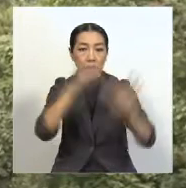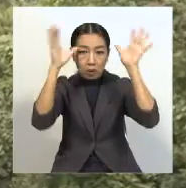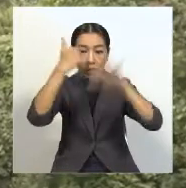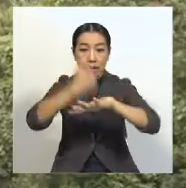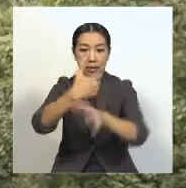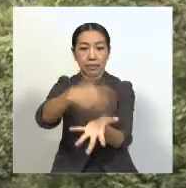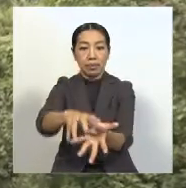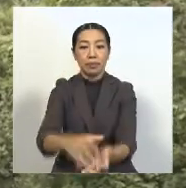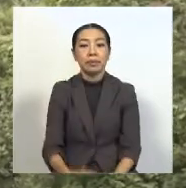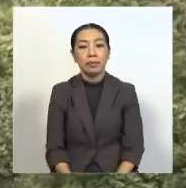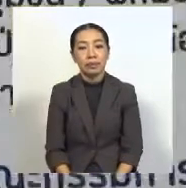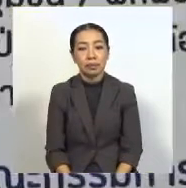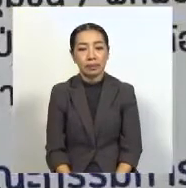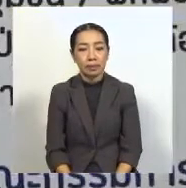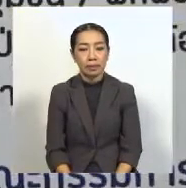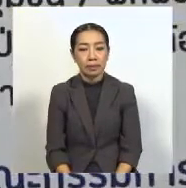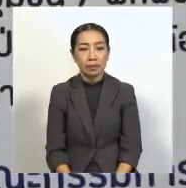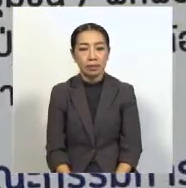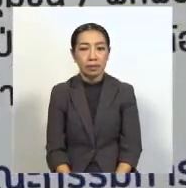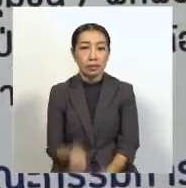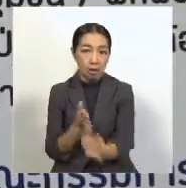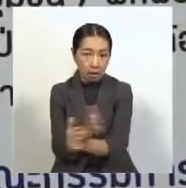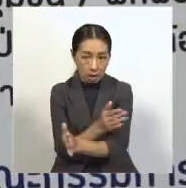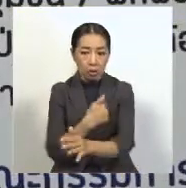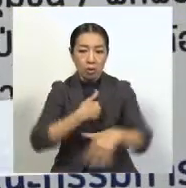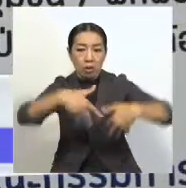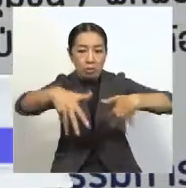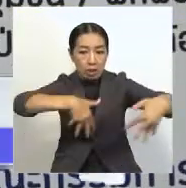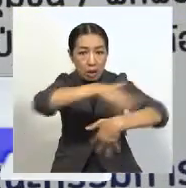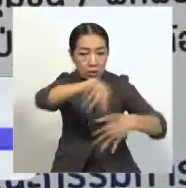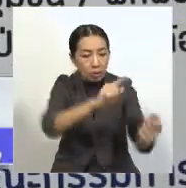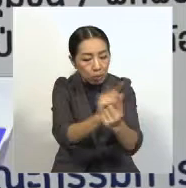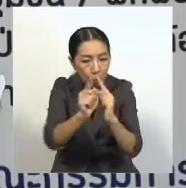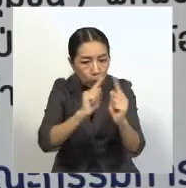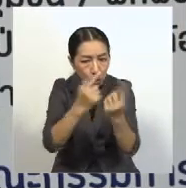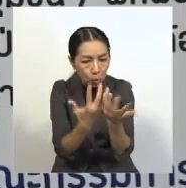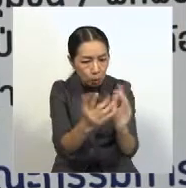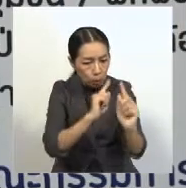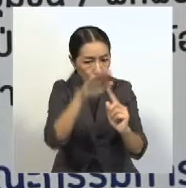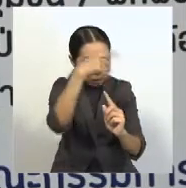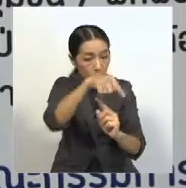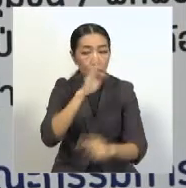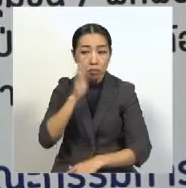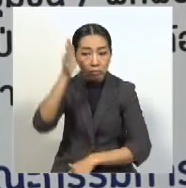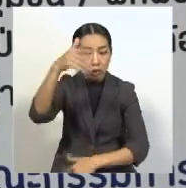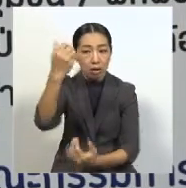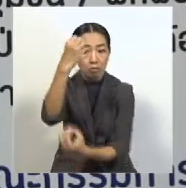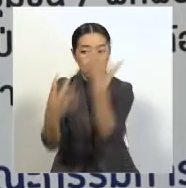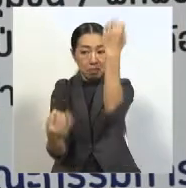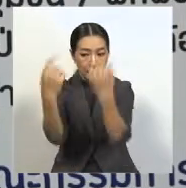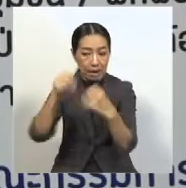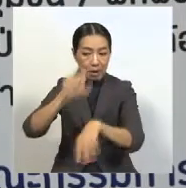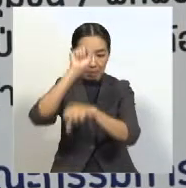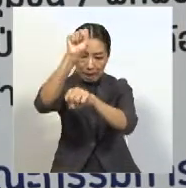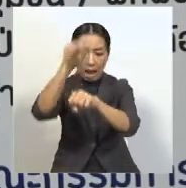ไม้กันค่ะ คงต้องไปคุยกับพี่น้องประชาชนว่าหลังจากที่มีการประกาศป่าชุมชนแล้วและ